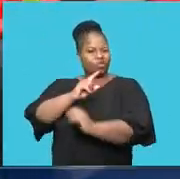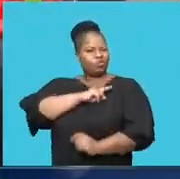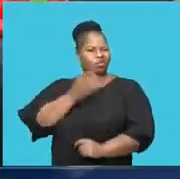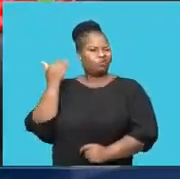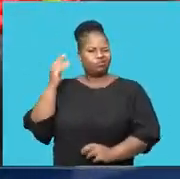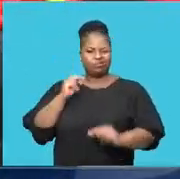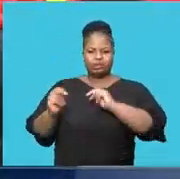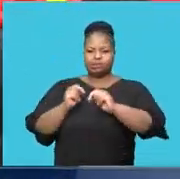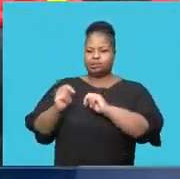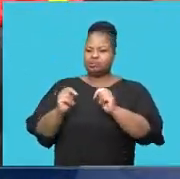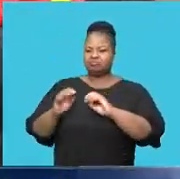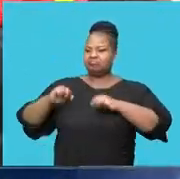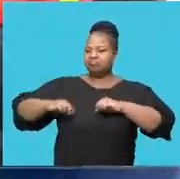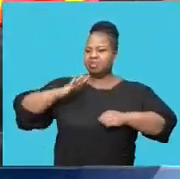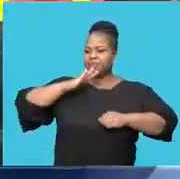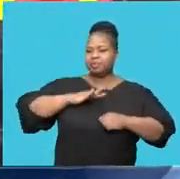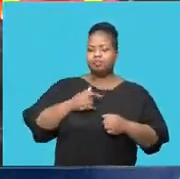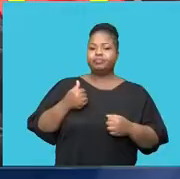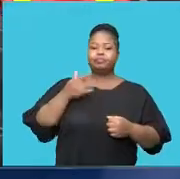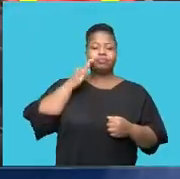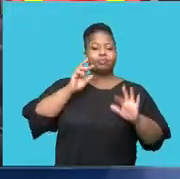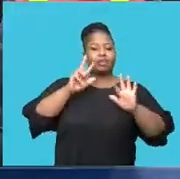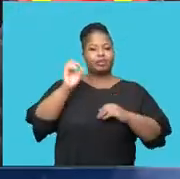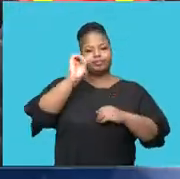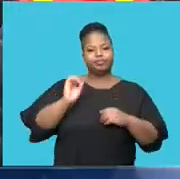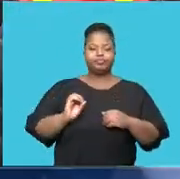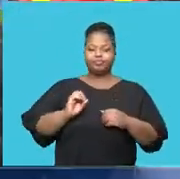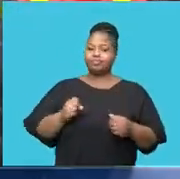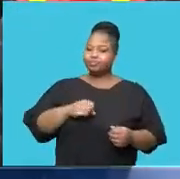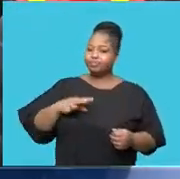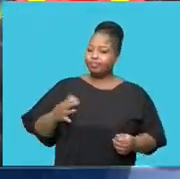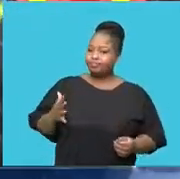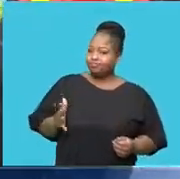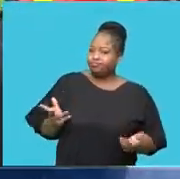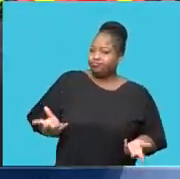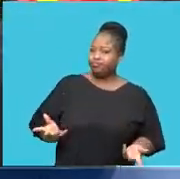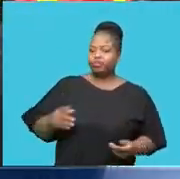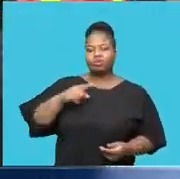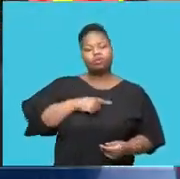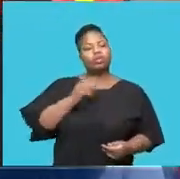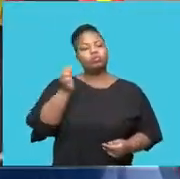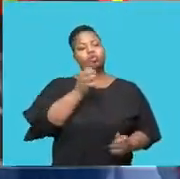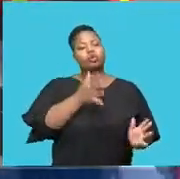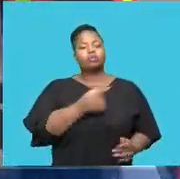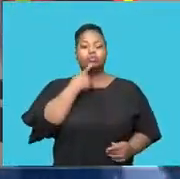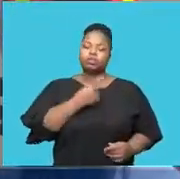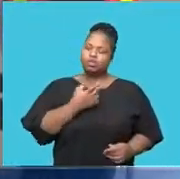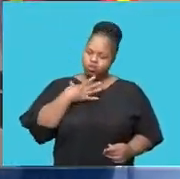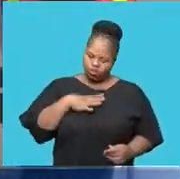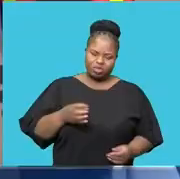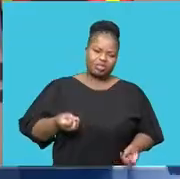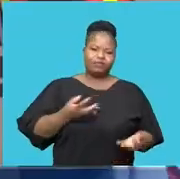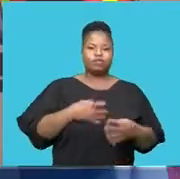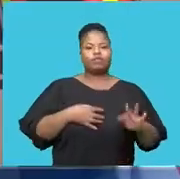kahle kwezingxoxo zokukhushulwa kwemiholo ngo-8% ofunwa abasebenzi kwazisa umqashi lokhu emenge lokuthi yena ubeke